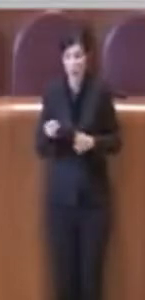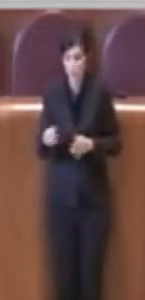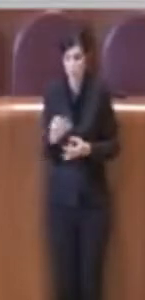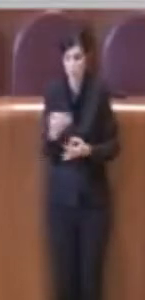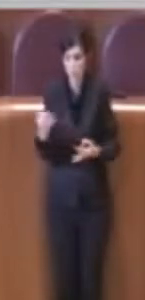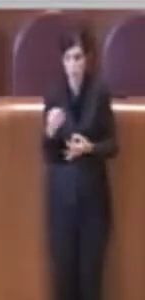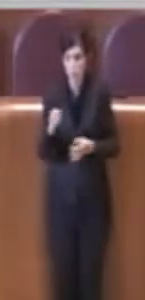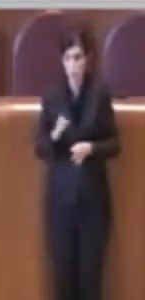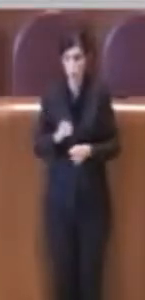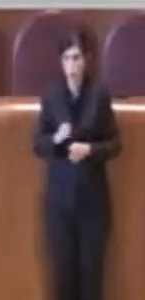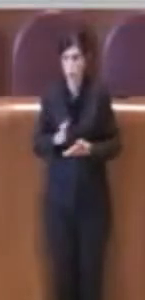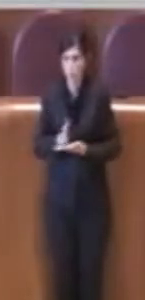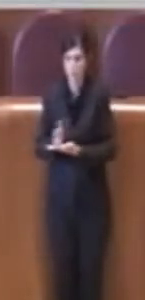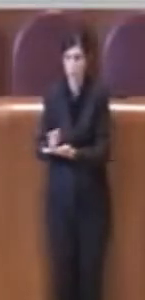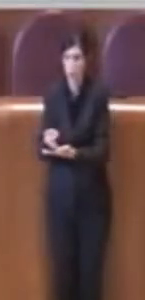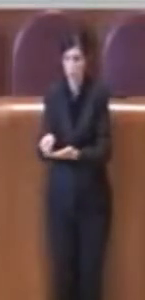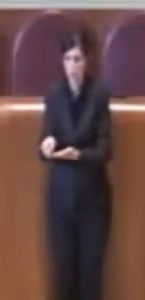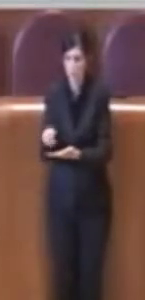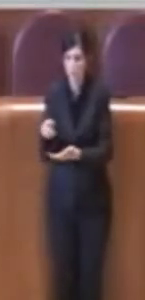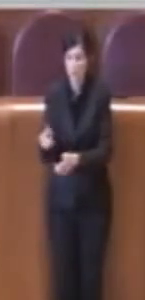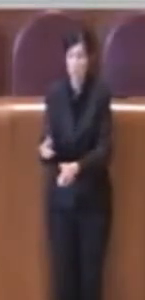genera difficoltà e incomprensioni.